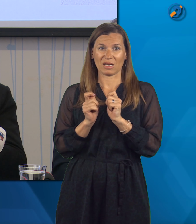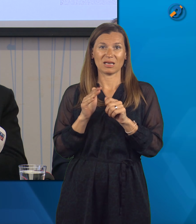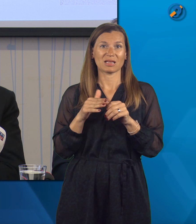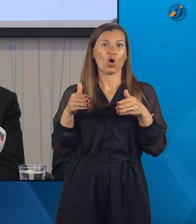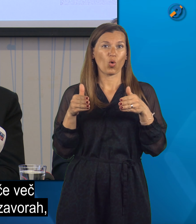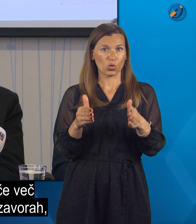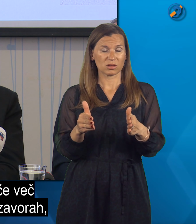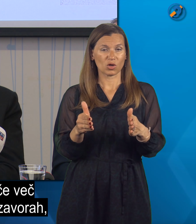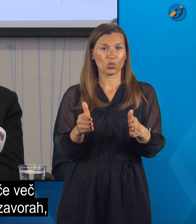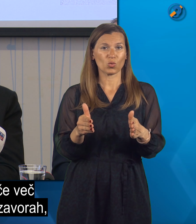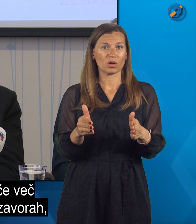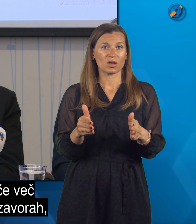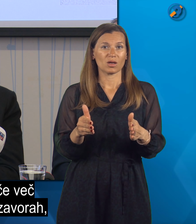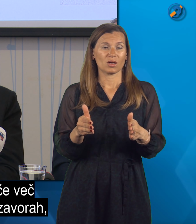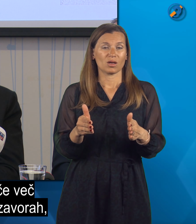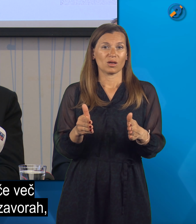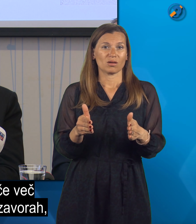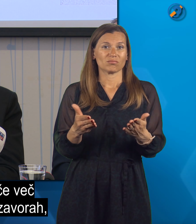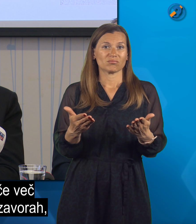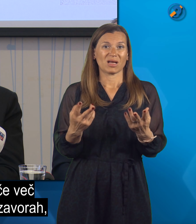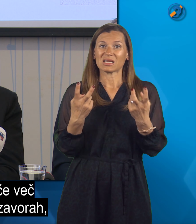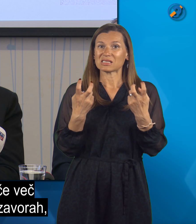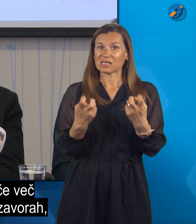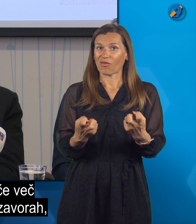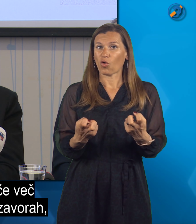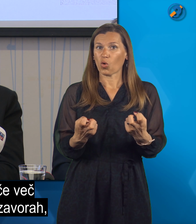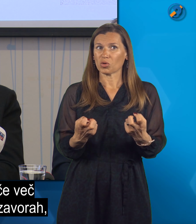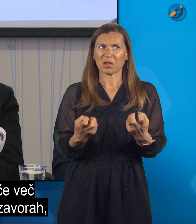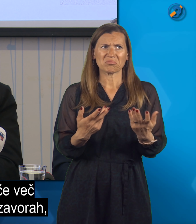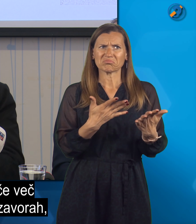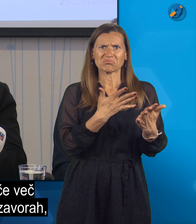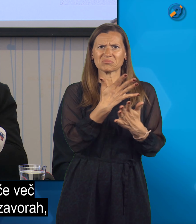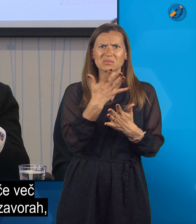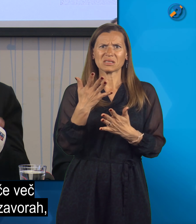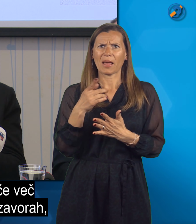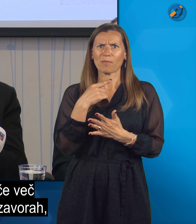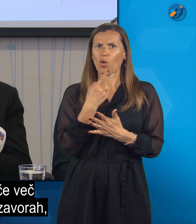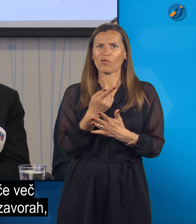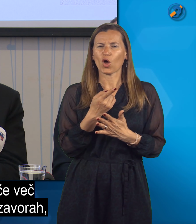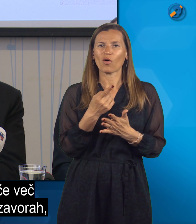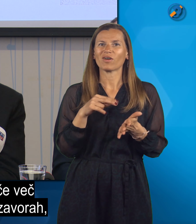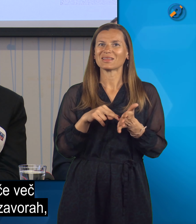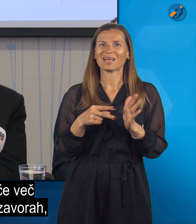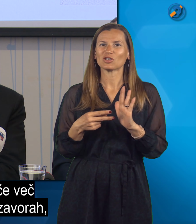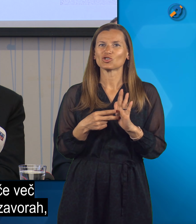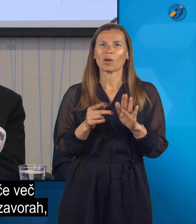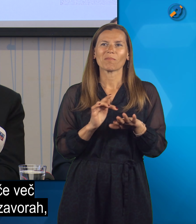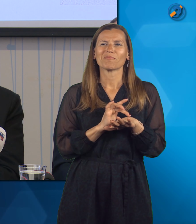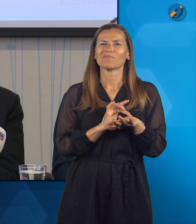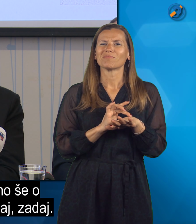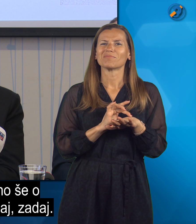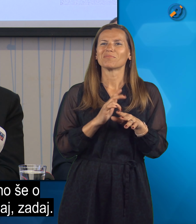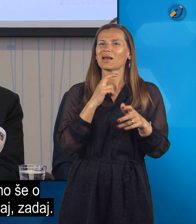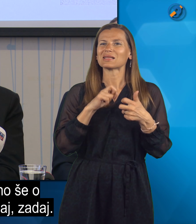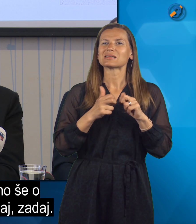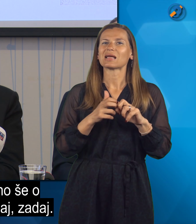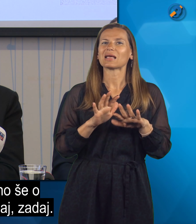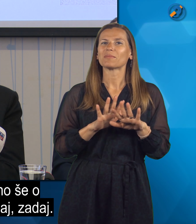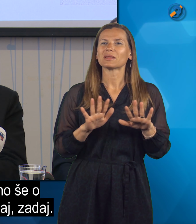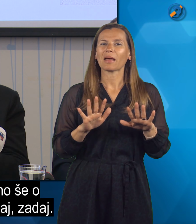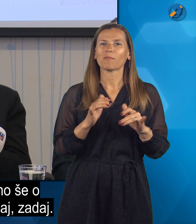na hodniku, zdaj zavore sploh niso omenjene več v tehnično brezhibnem kolesu, ne, kar je